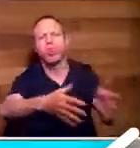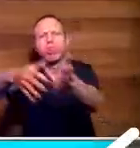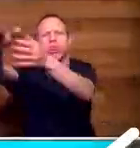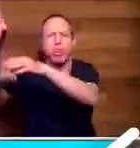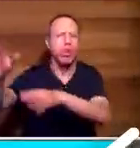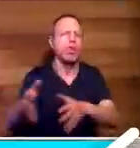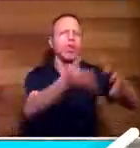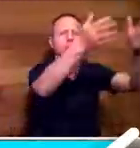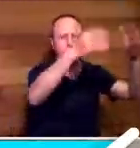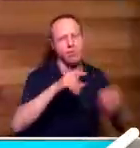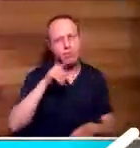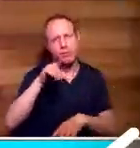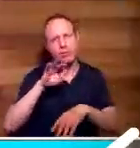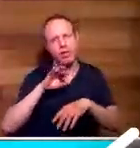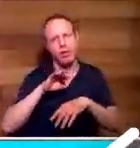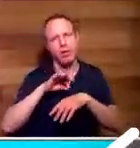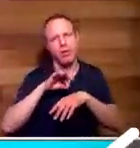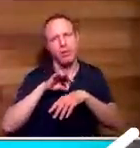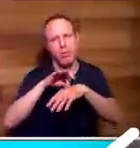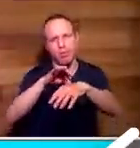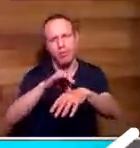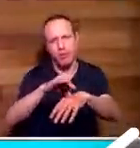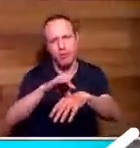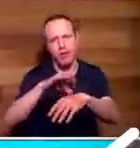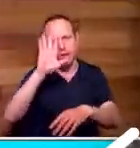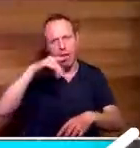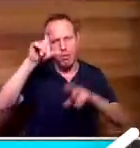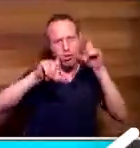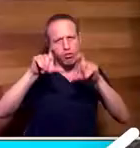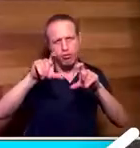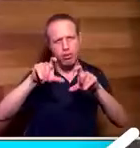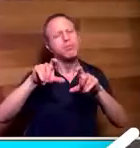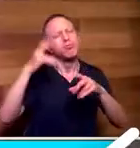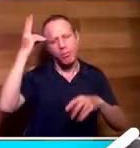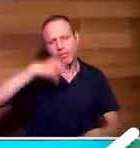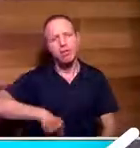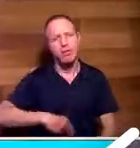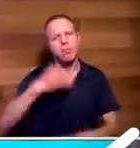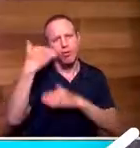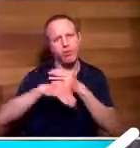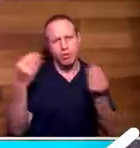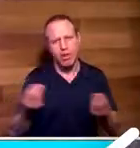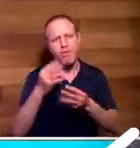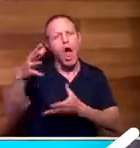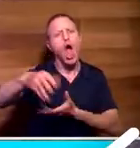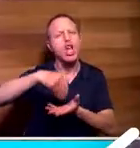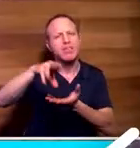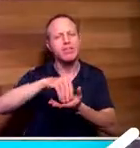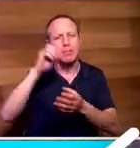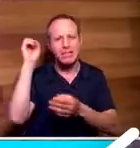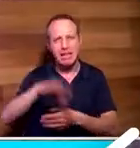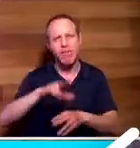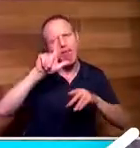וכנראה שזה מה שמוביל למצב, שגם אנשים שמבינים, בסופו של דבר אוספים את הזבל שלהם, אבל משאירים